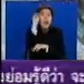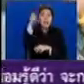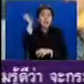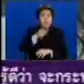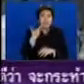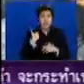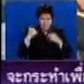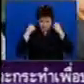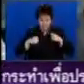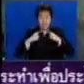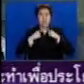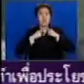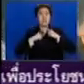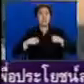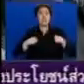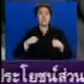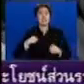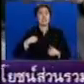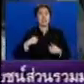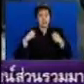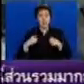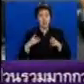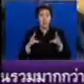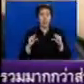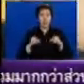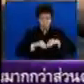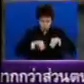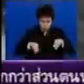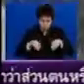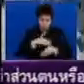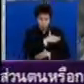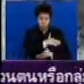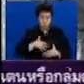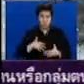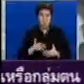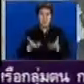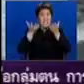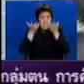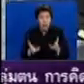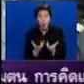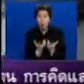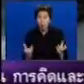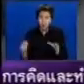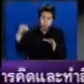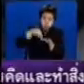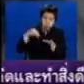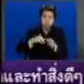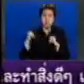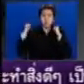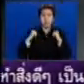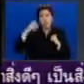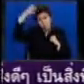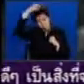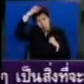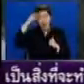ก็เสื้อเกาะ เสื้อเกาะ น่ะมันก็ไม่มีอะไรมันม ีในเป้ที่หนักๆก็คือหนักพวกอุปกรณ์เหล่านี้ พวกอุปกรณ์พวกหมวกพวกอะ